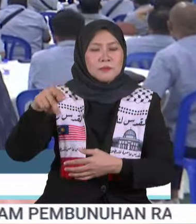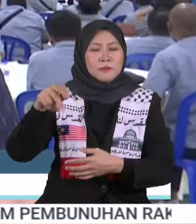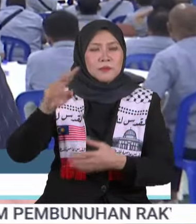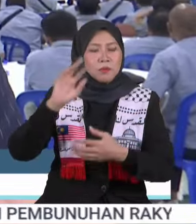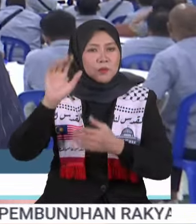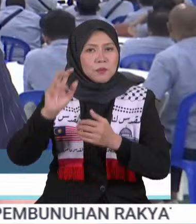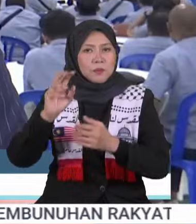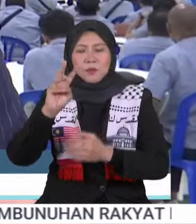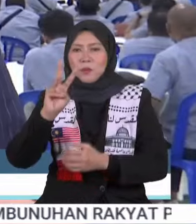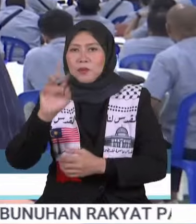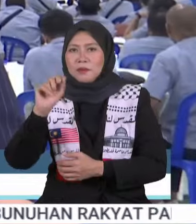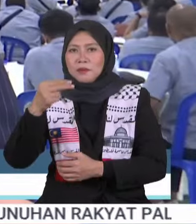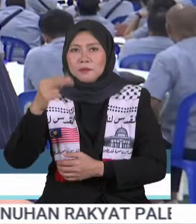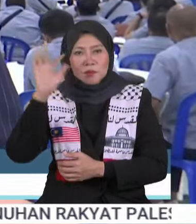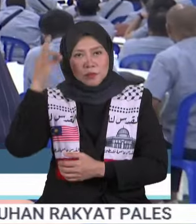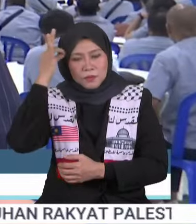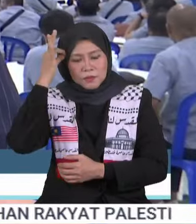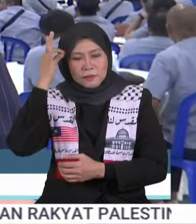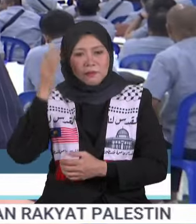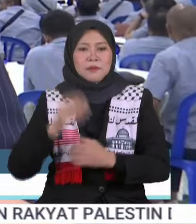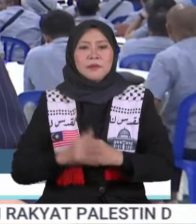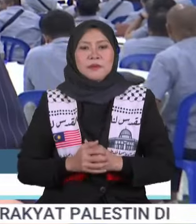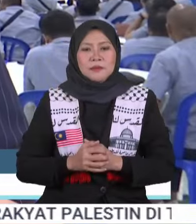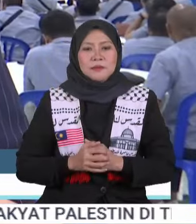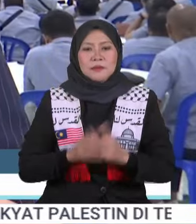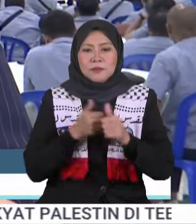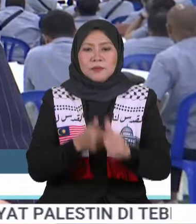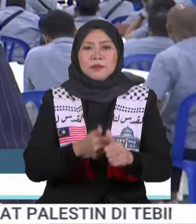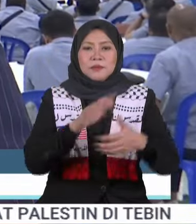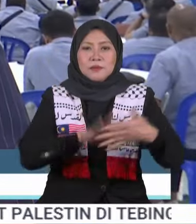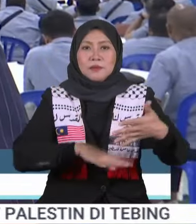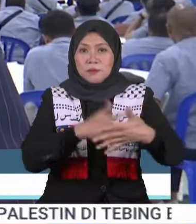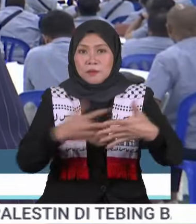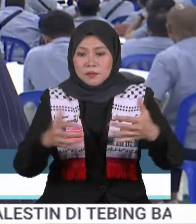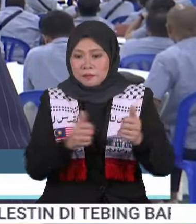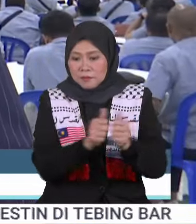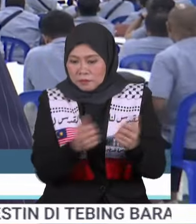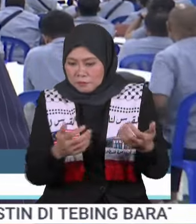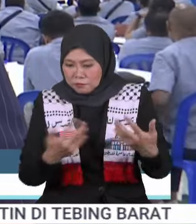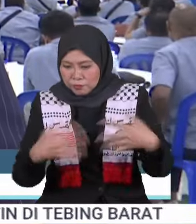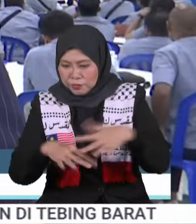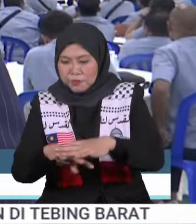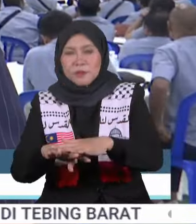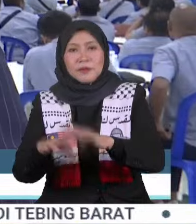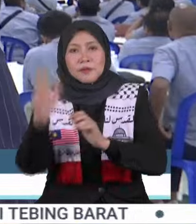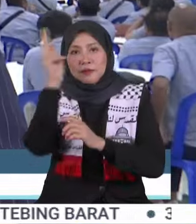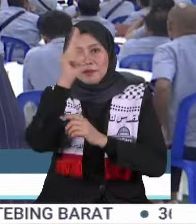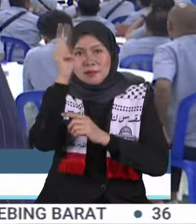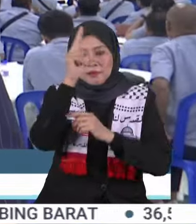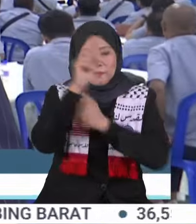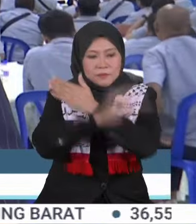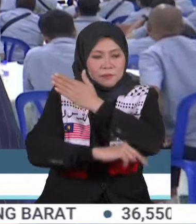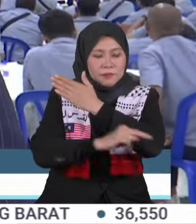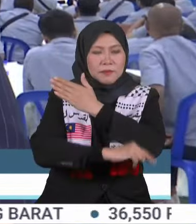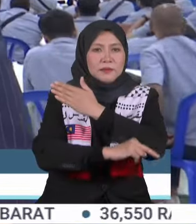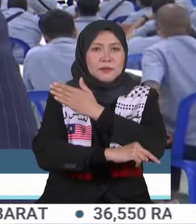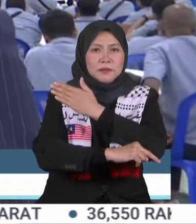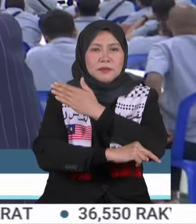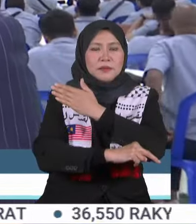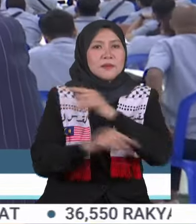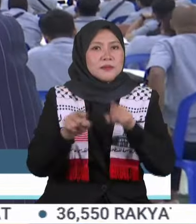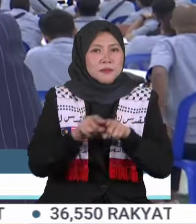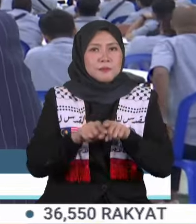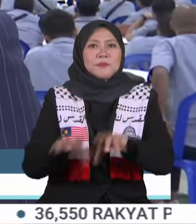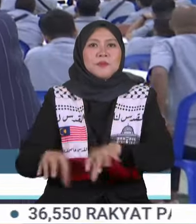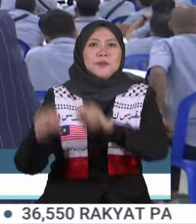tanggungjawab bersama. Kerana bila di jadual tanggungjawab bersama, bermakna kerajaan negeri pun